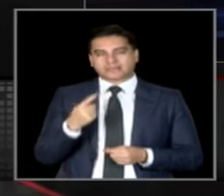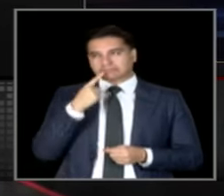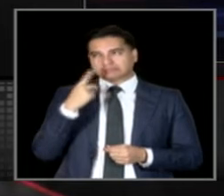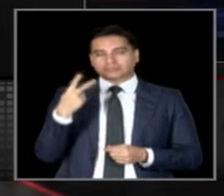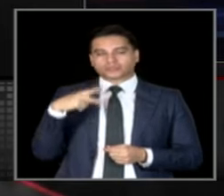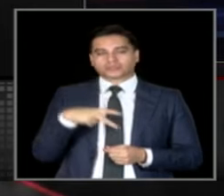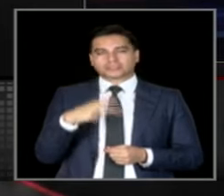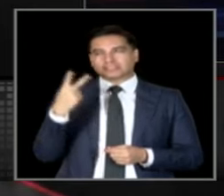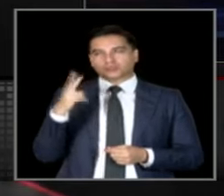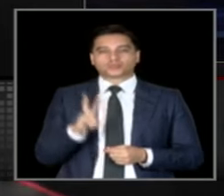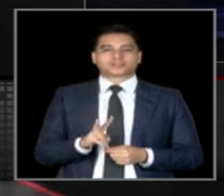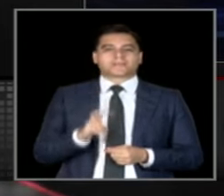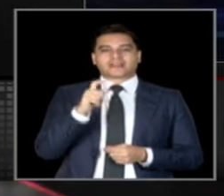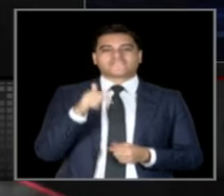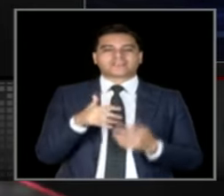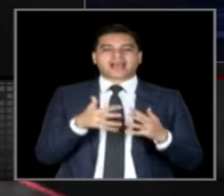72.